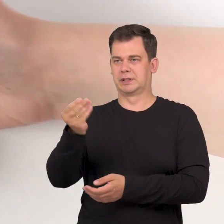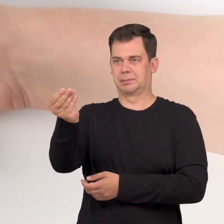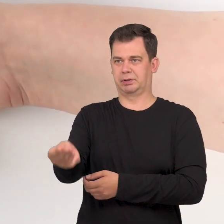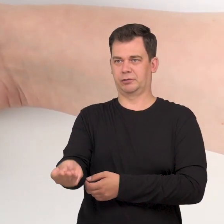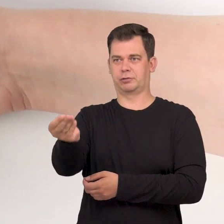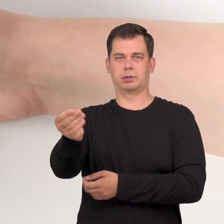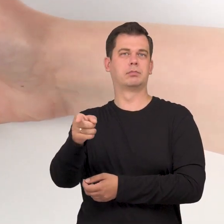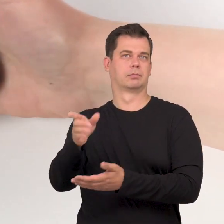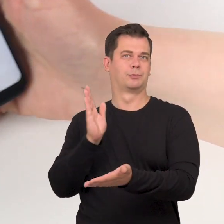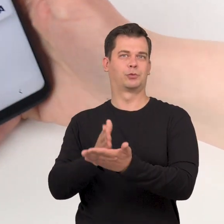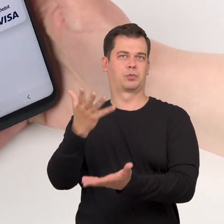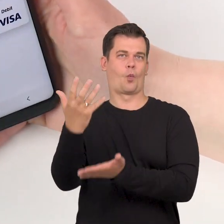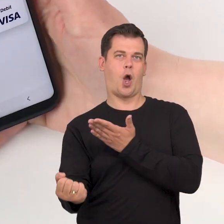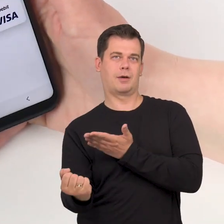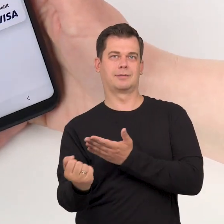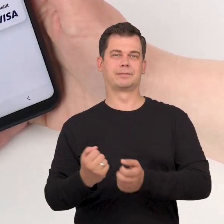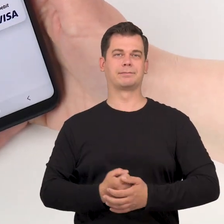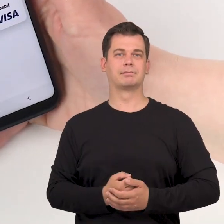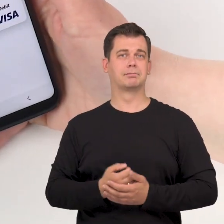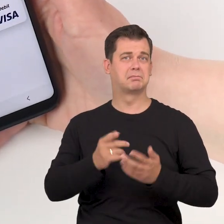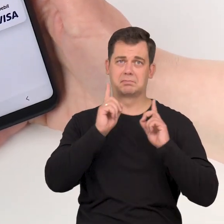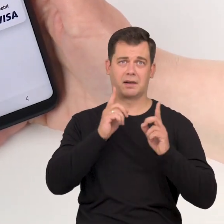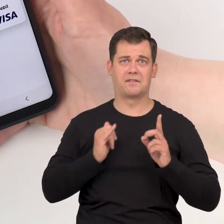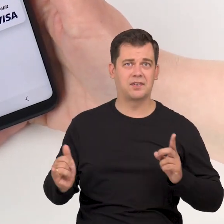i zbliżyć telefon do terminala.